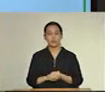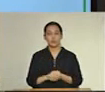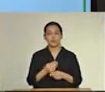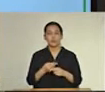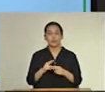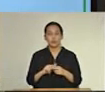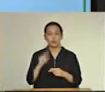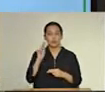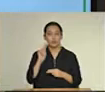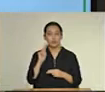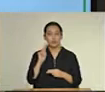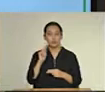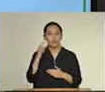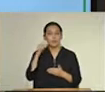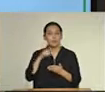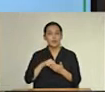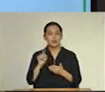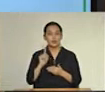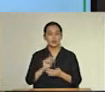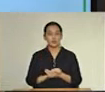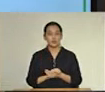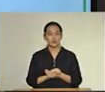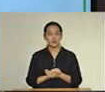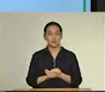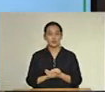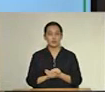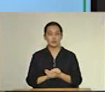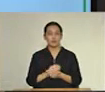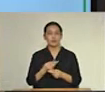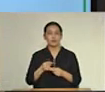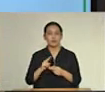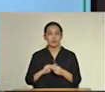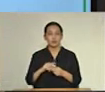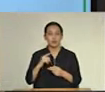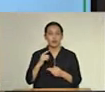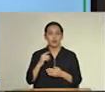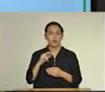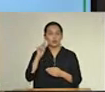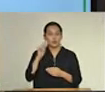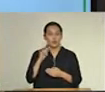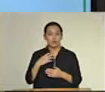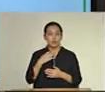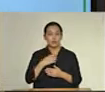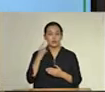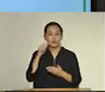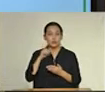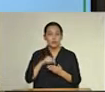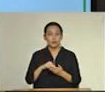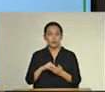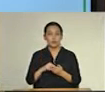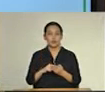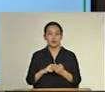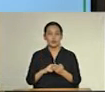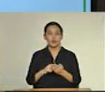buni o'rganishdan asosiy maqsad nima? Buni o'rganishdan asosiy maqsad o'simliklarda, ya'ni ularning poyalarida